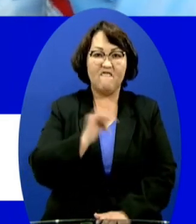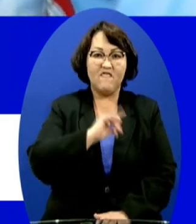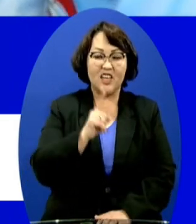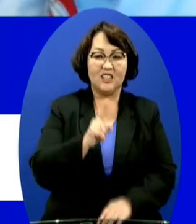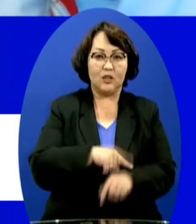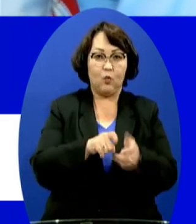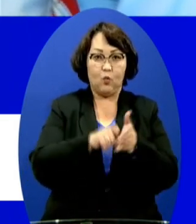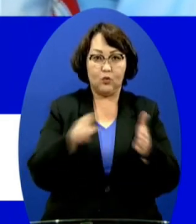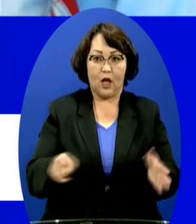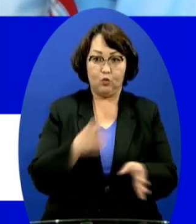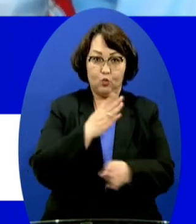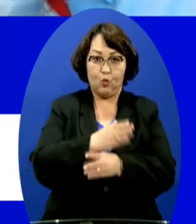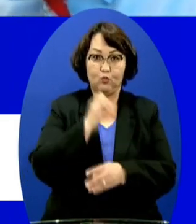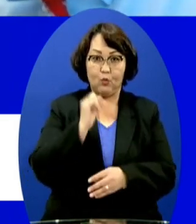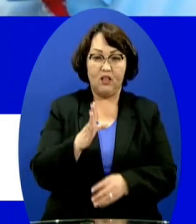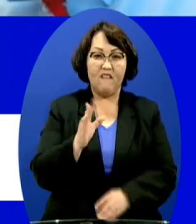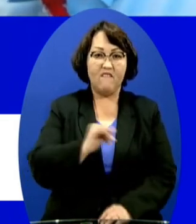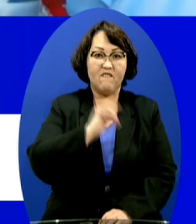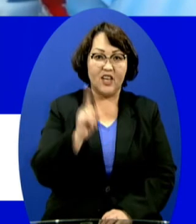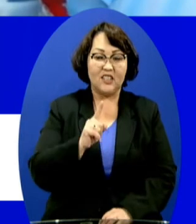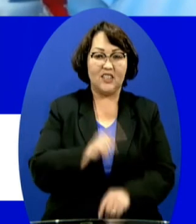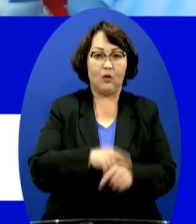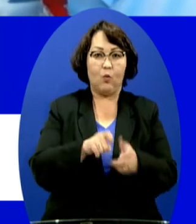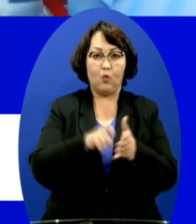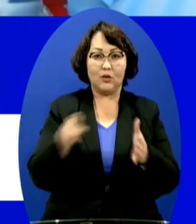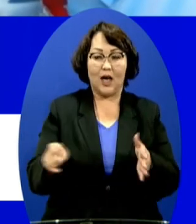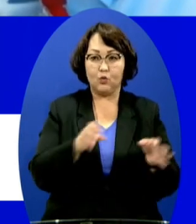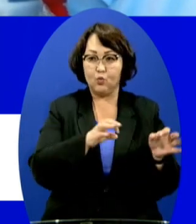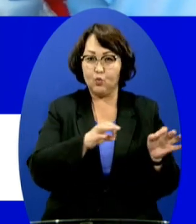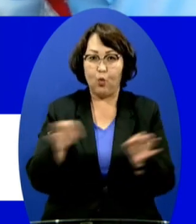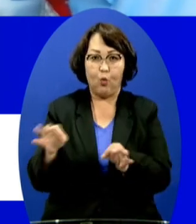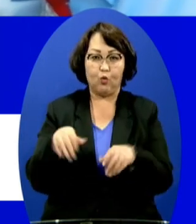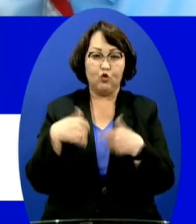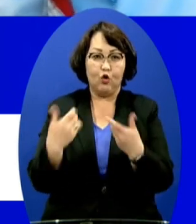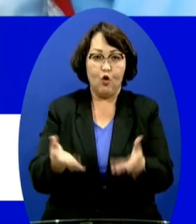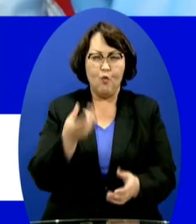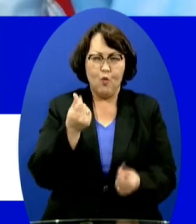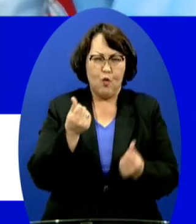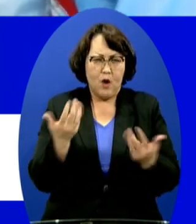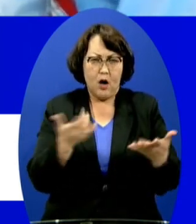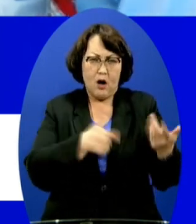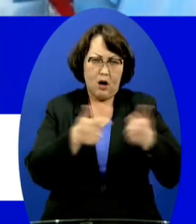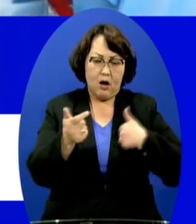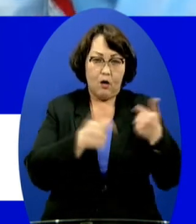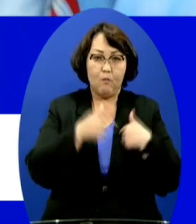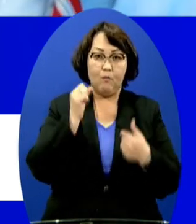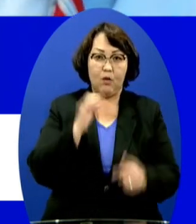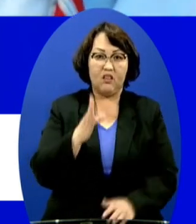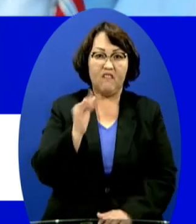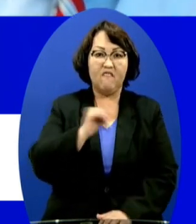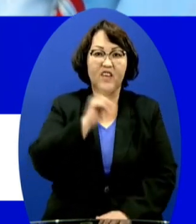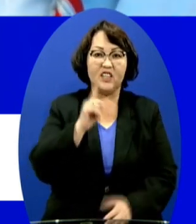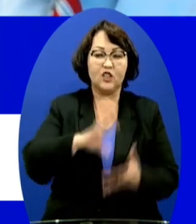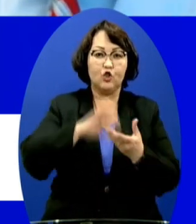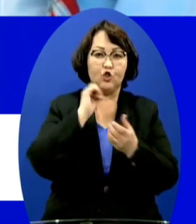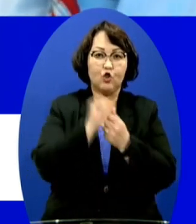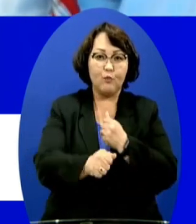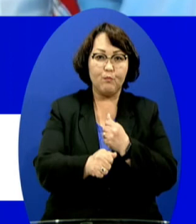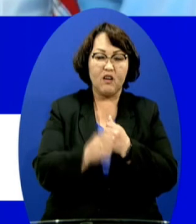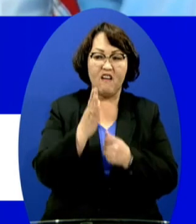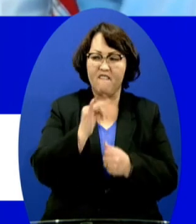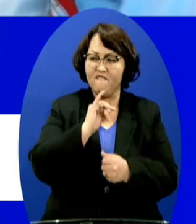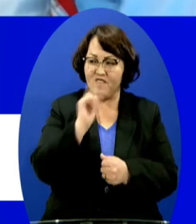сонгох холбоотууд за тэгээд одоо мөнгө төгрөг мөнгөтэйгаа хүмүүст бол визийн хурамчаас чөлөөлөгдөхөд